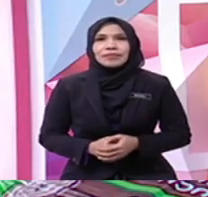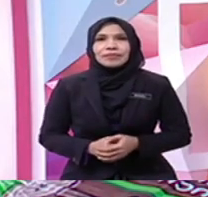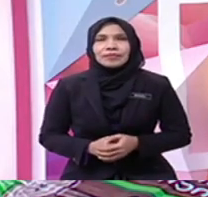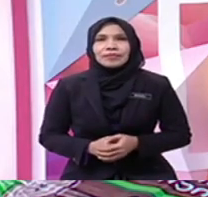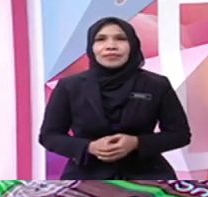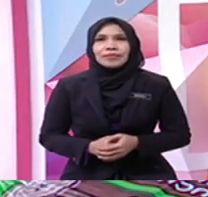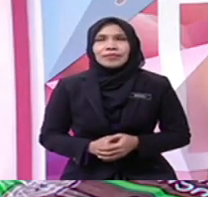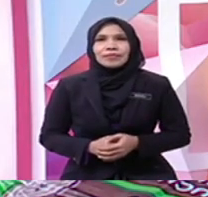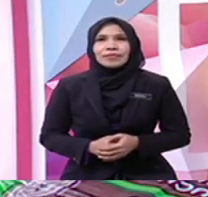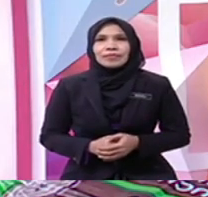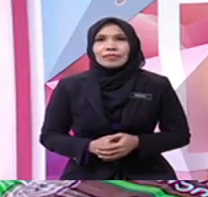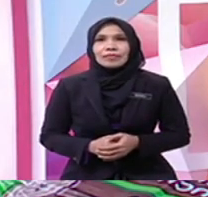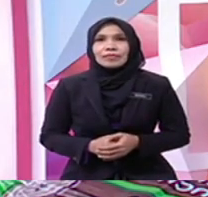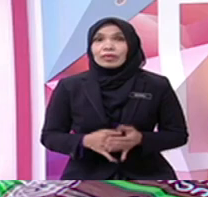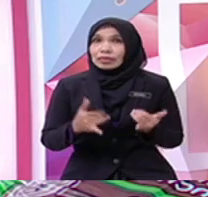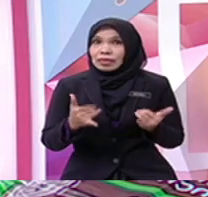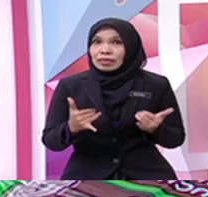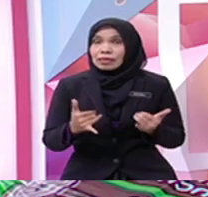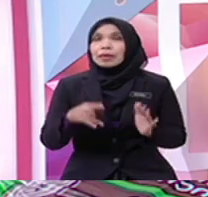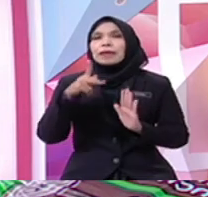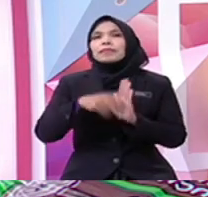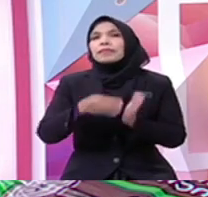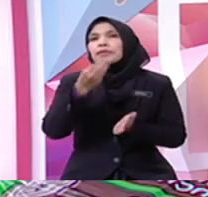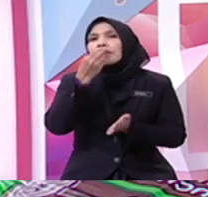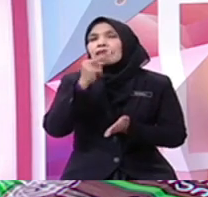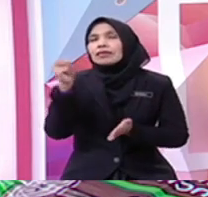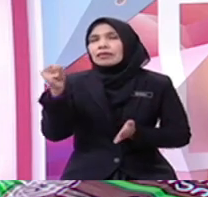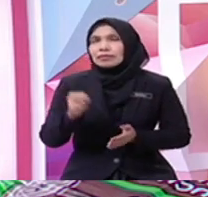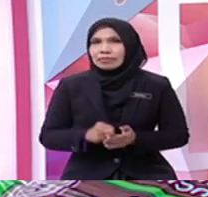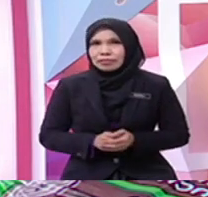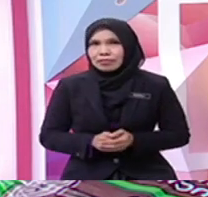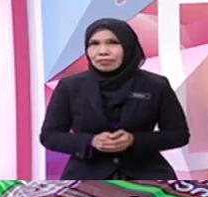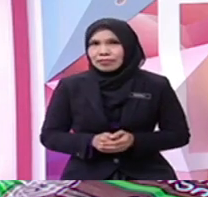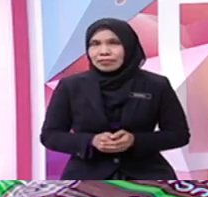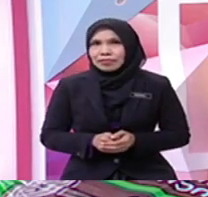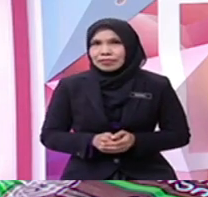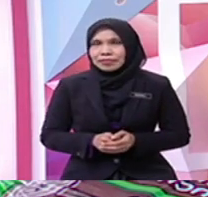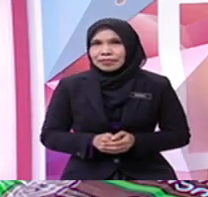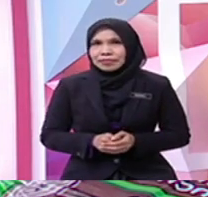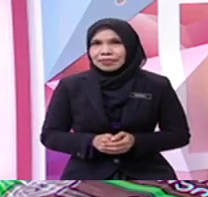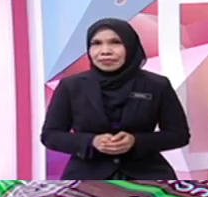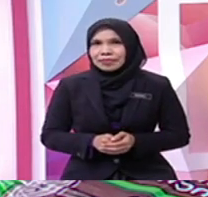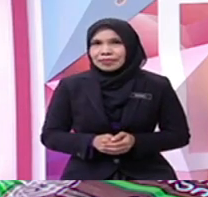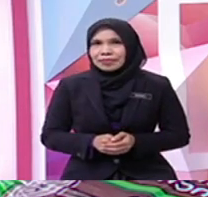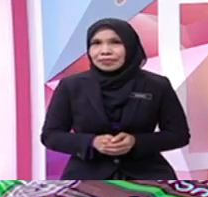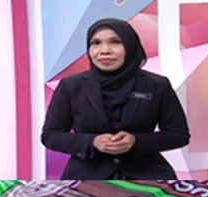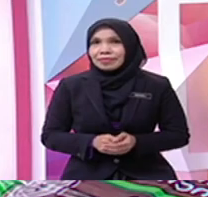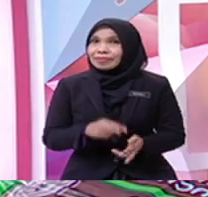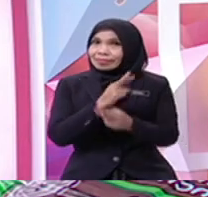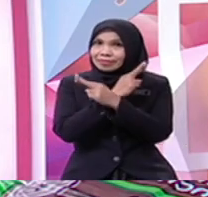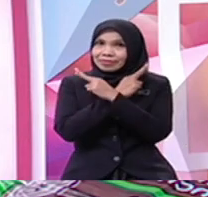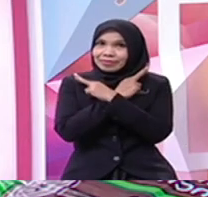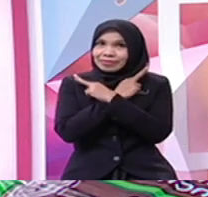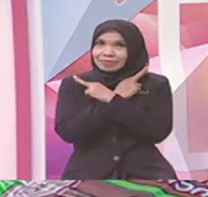pula ada kaitanya dengan piramid makanan tuh kembali nanti kita main ok kita beli beras ketika kita kembali